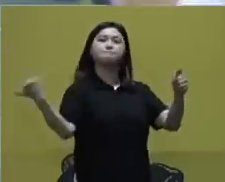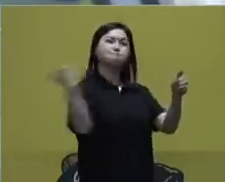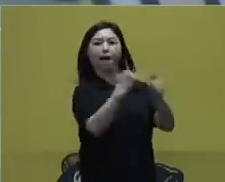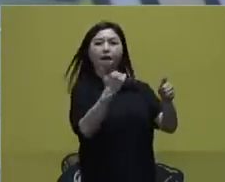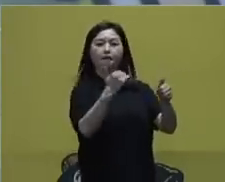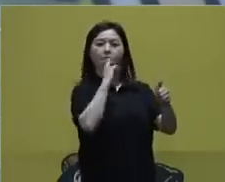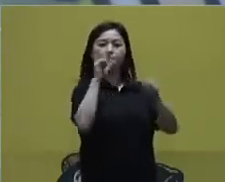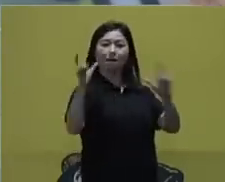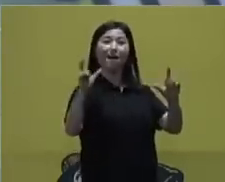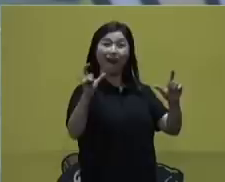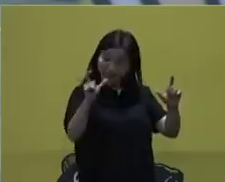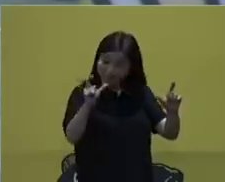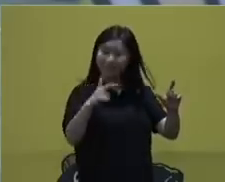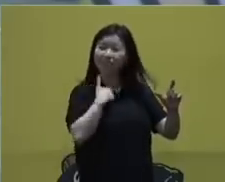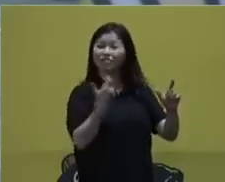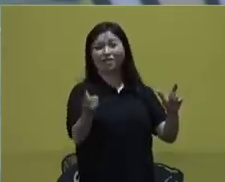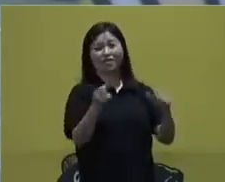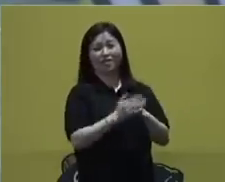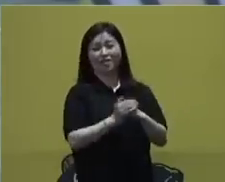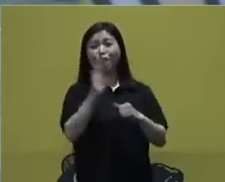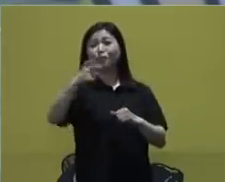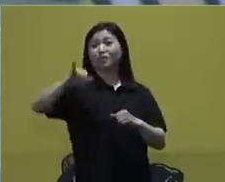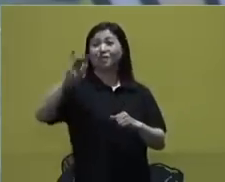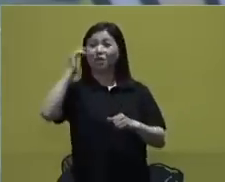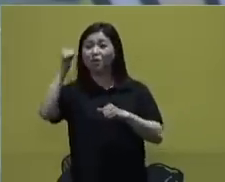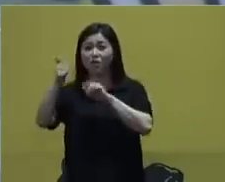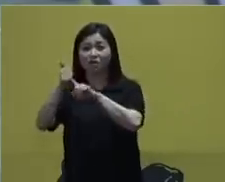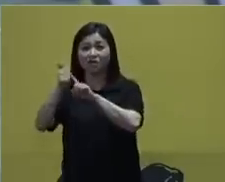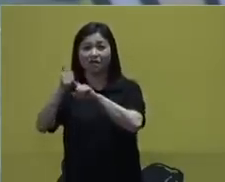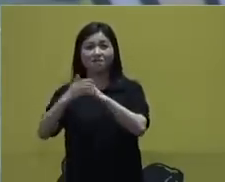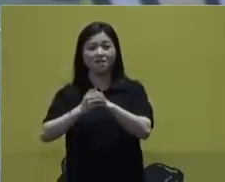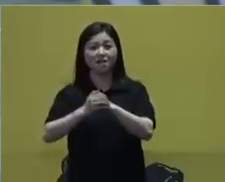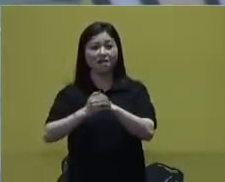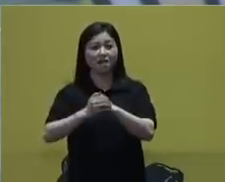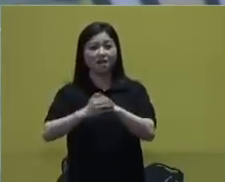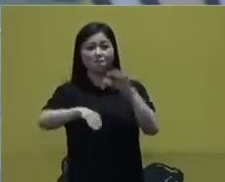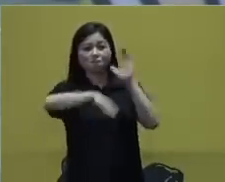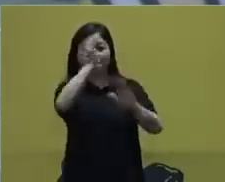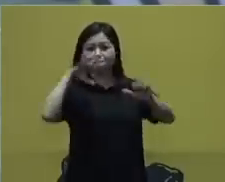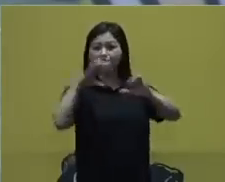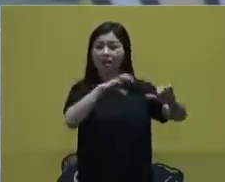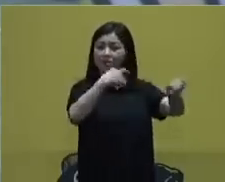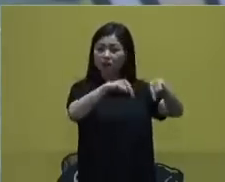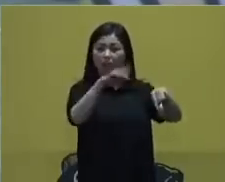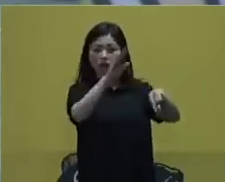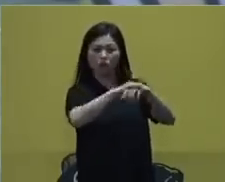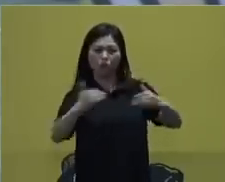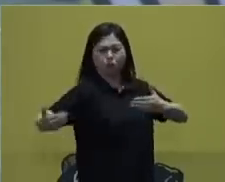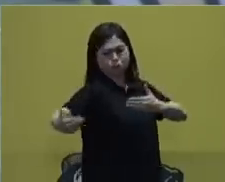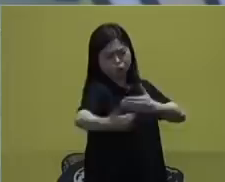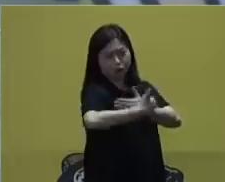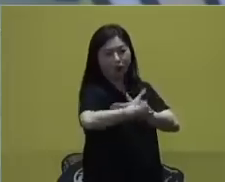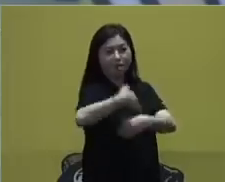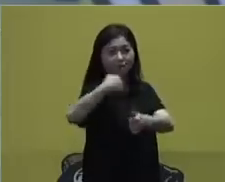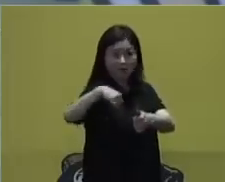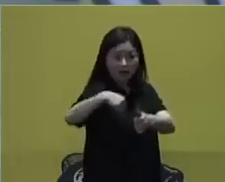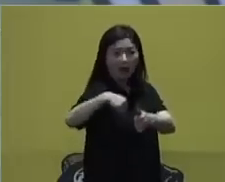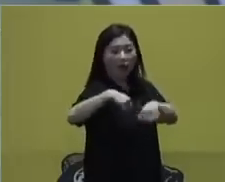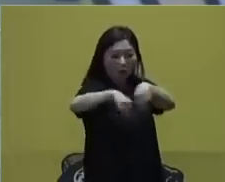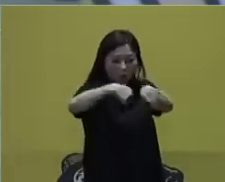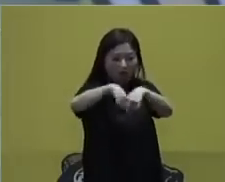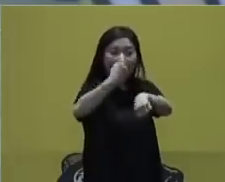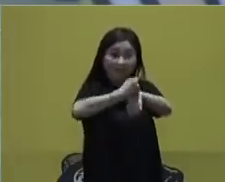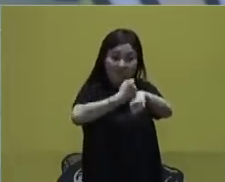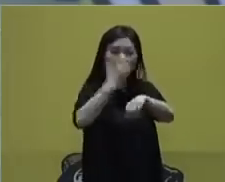자르겠습니다. 그러고 나서 네. 부시 대통령이 강경 정책을 포기하고 사실은 포용 정책을 써가지고 와. 그래서